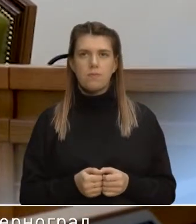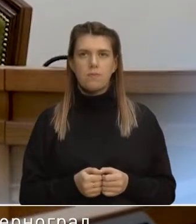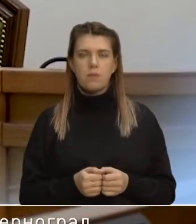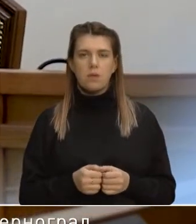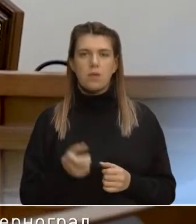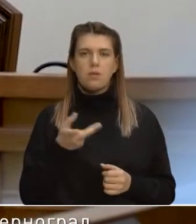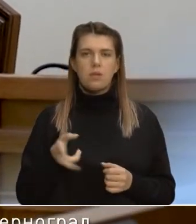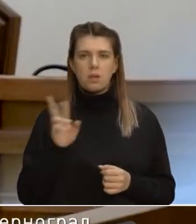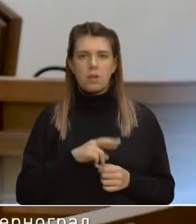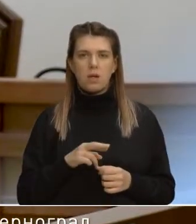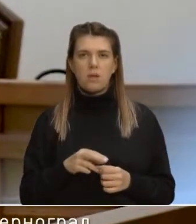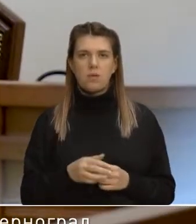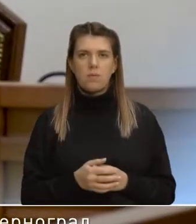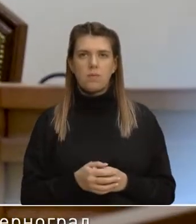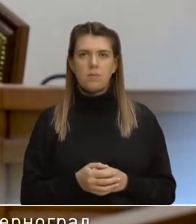для